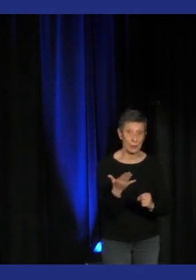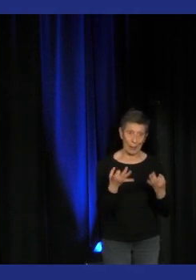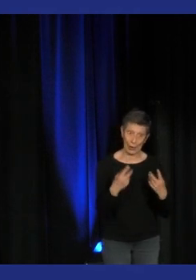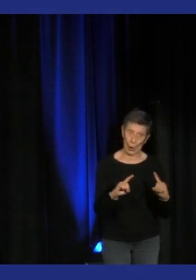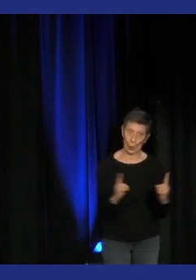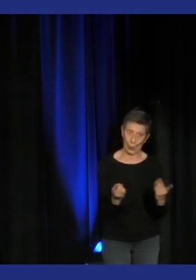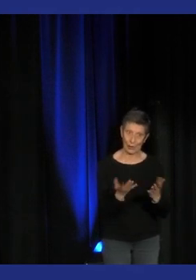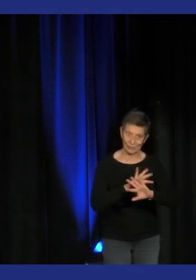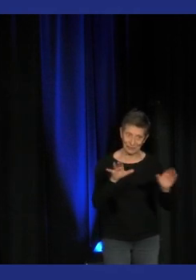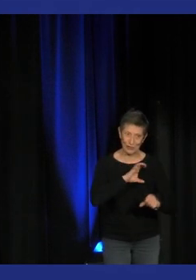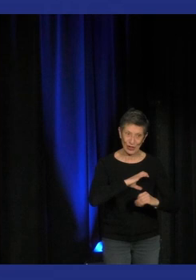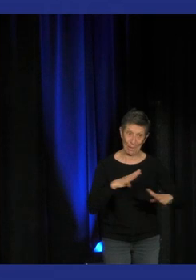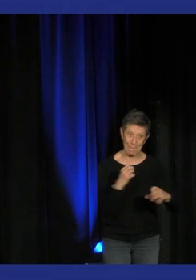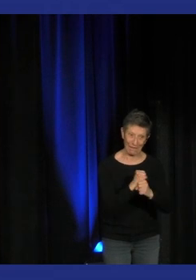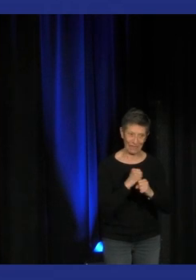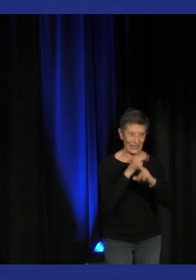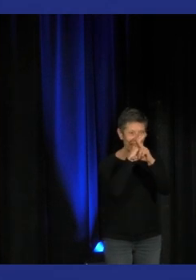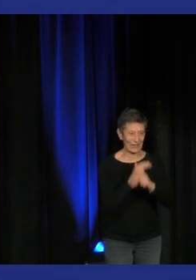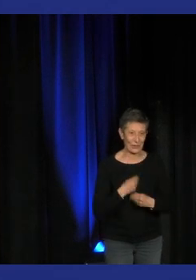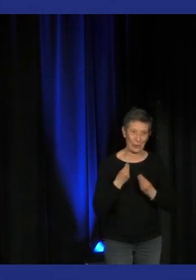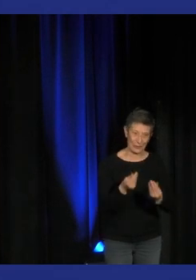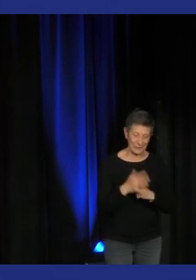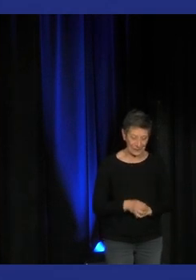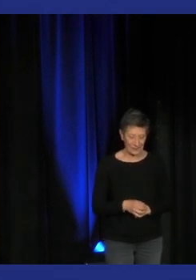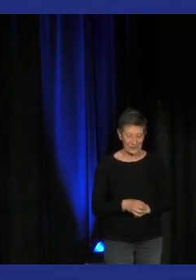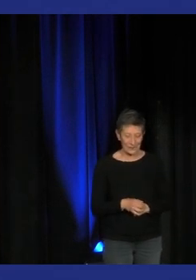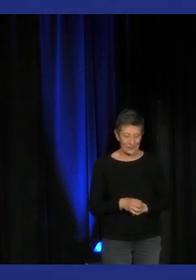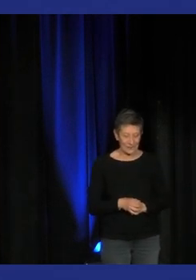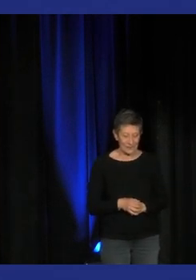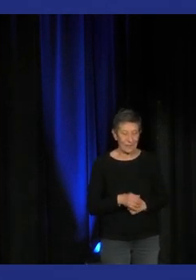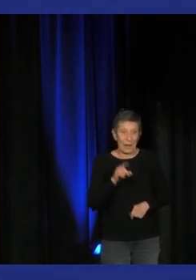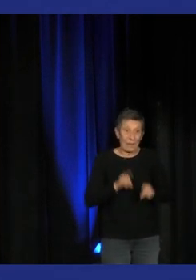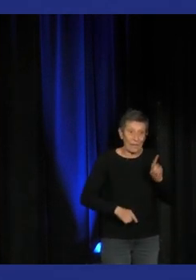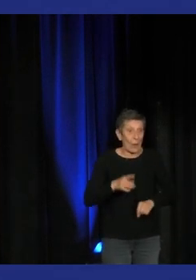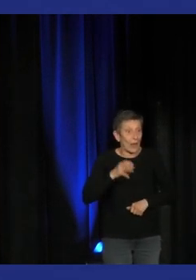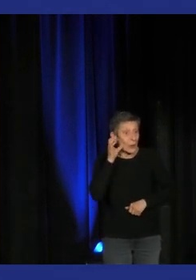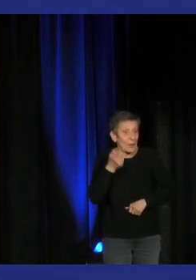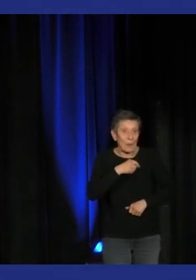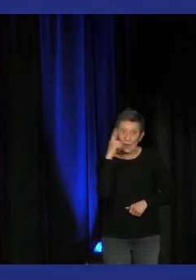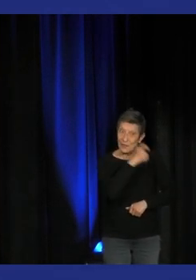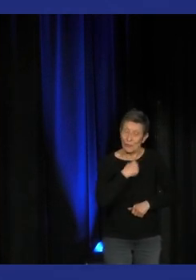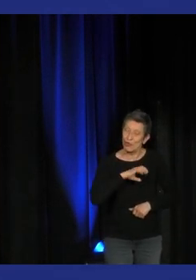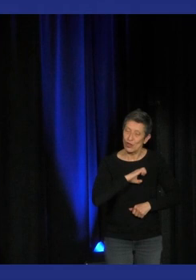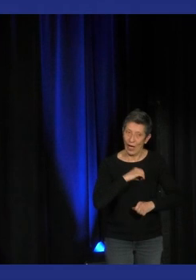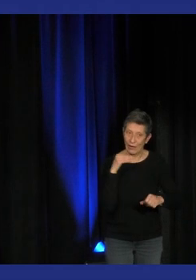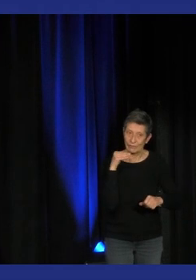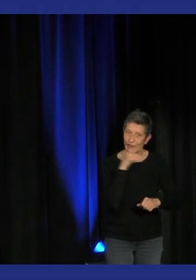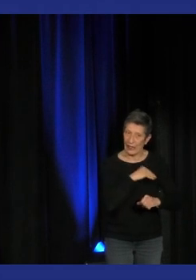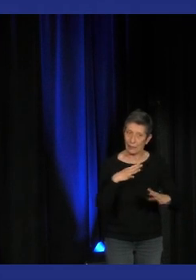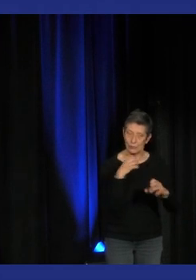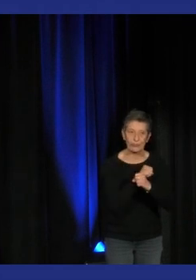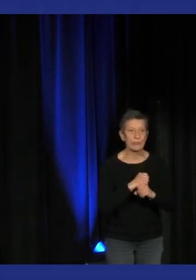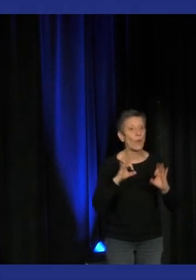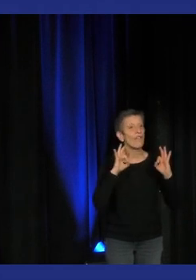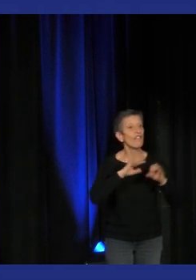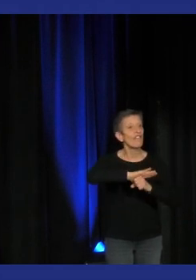contre. Donc, faut que j'essaye d'être assez rapide avec des concepts qui sont parfois un peu difficiles. Donc le validisme,